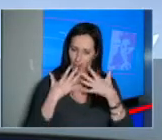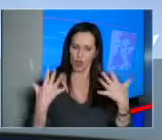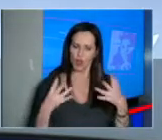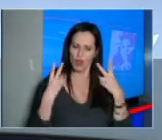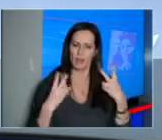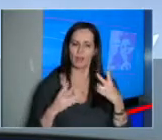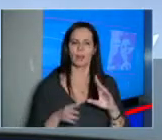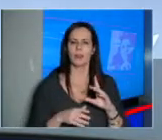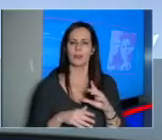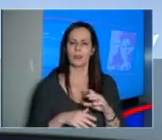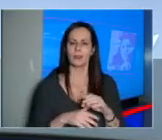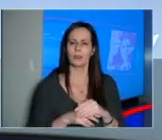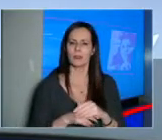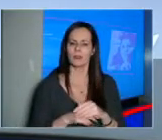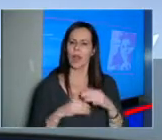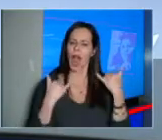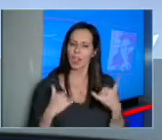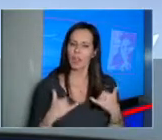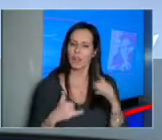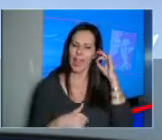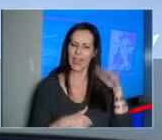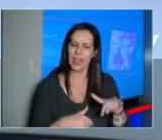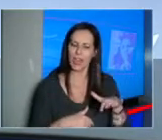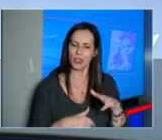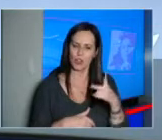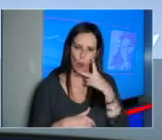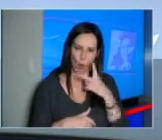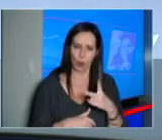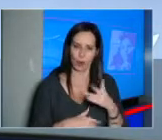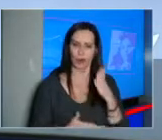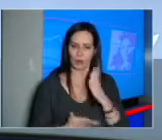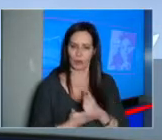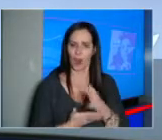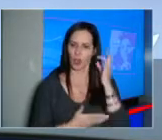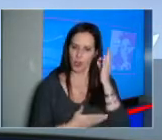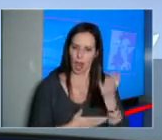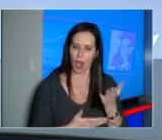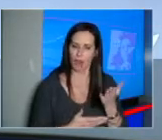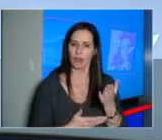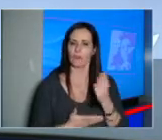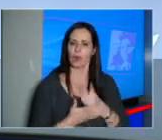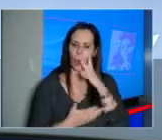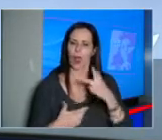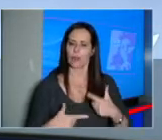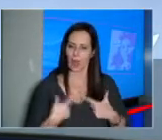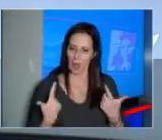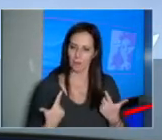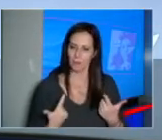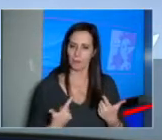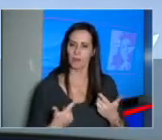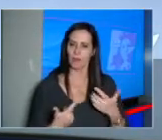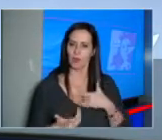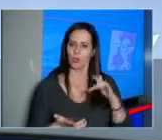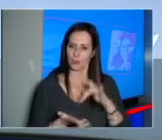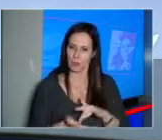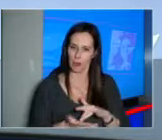נשים רגע בצד. עכשיו, הילדה הזאת שמסתכלת, והיא כבר אישה, ומסתכלת על החיים, ואת יודעת, אנחנו